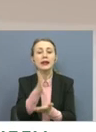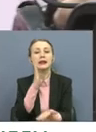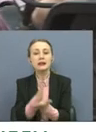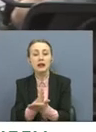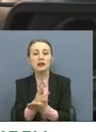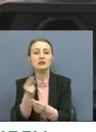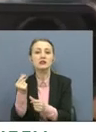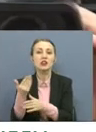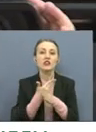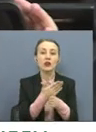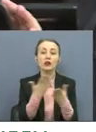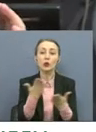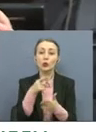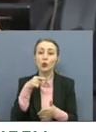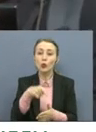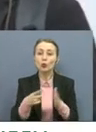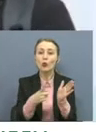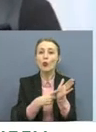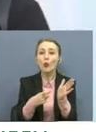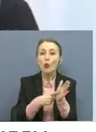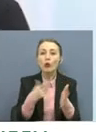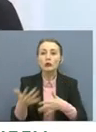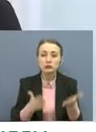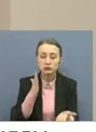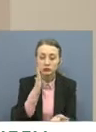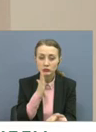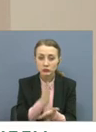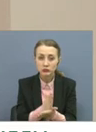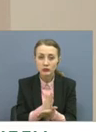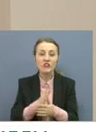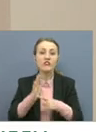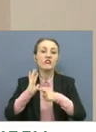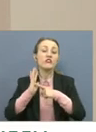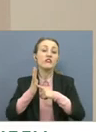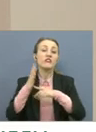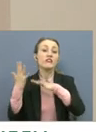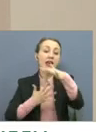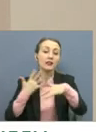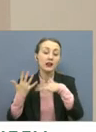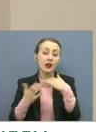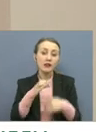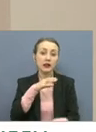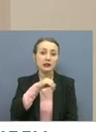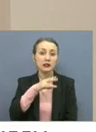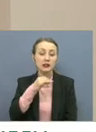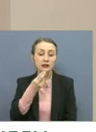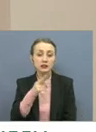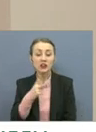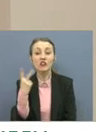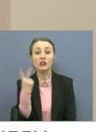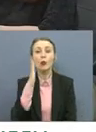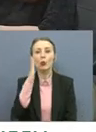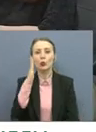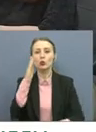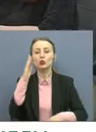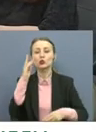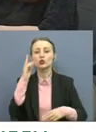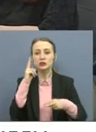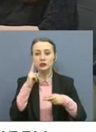сұрақтар қойды. Әкім лауазымына тағайындалғанына бір жылда болмаған аудан басшысы өткен жылда өңірге 4 инвестор тартылып, 2 жел станциясы іске